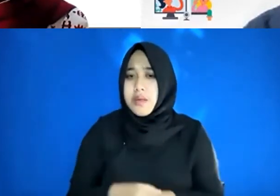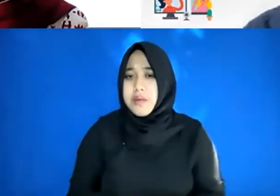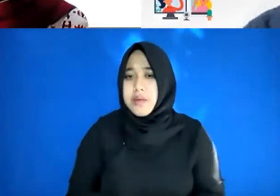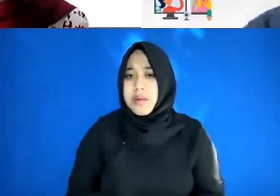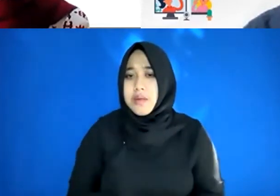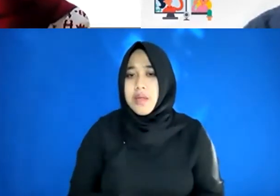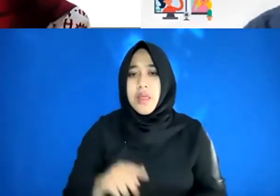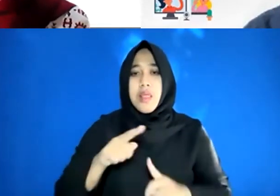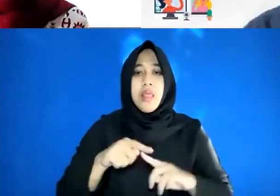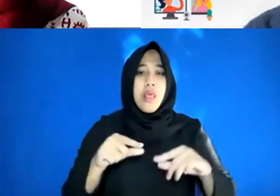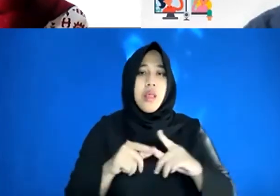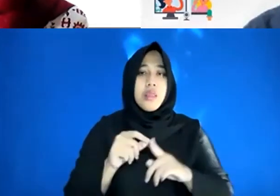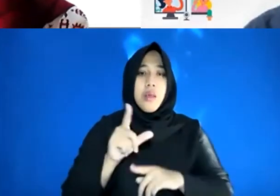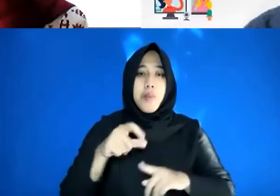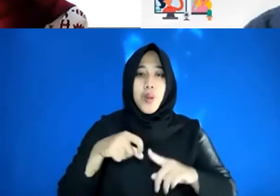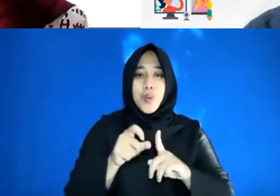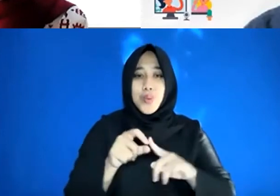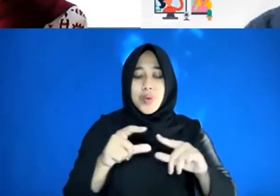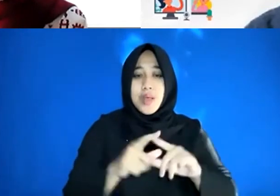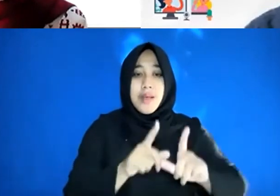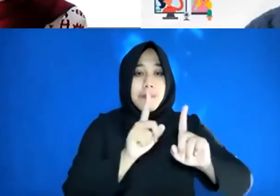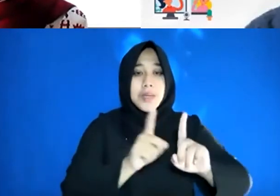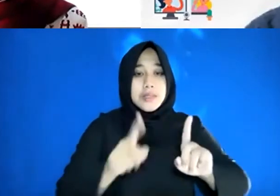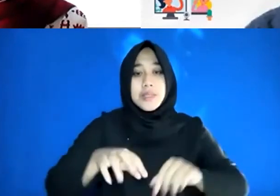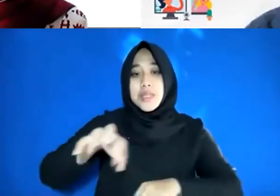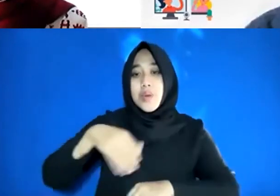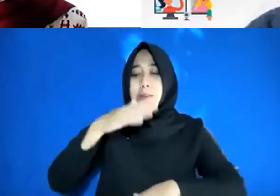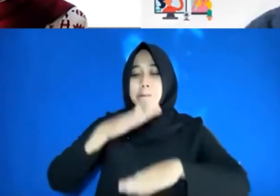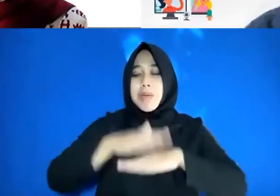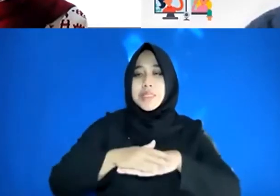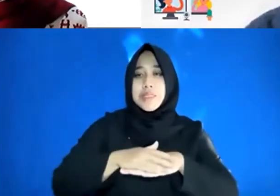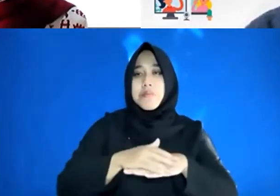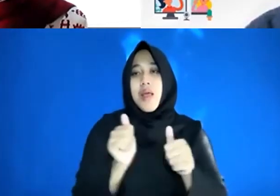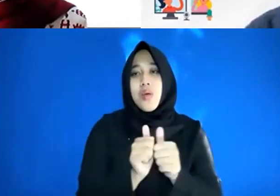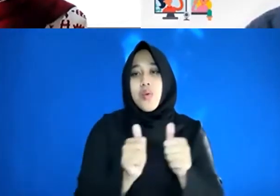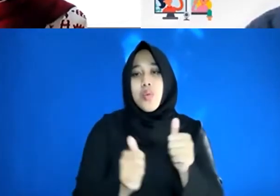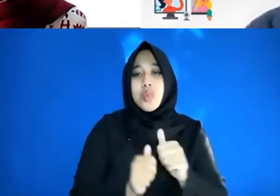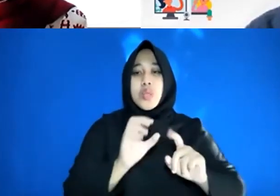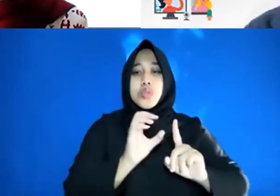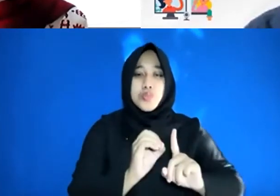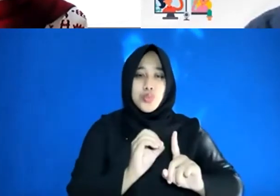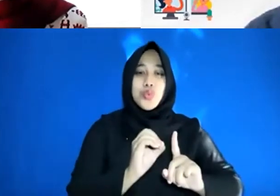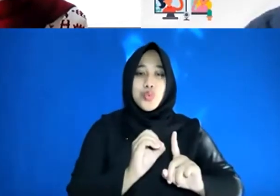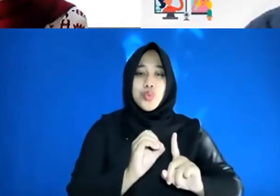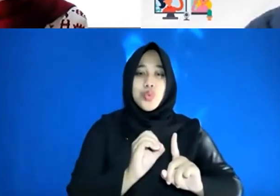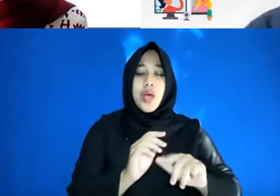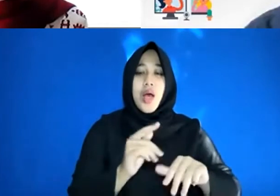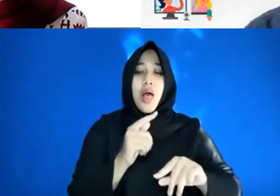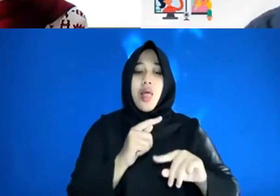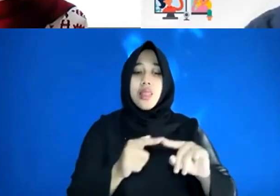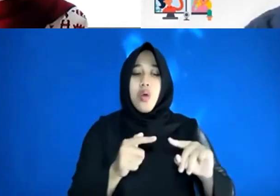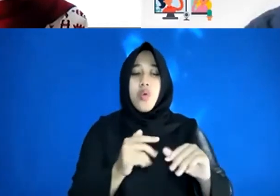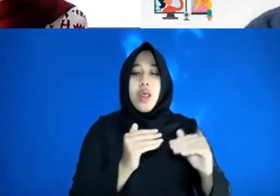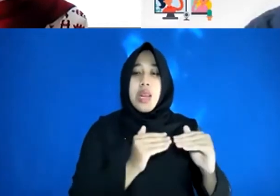Tapal Kuda. Nah, setiap wilayah itu kita maksimal peserta itu 10 atau memang kalau seandainya lebih